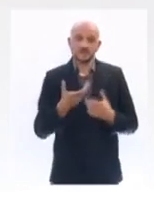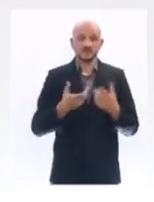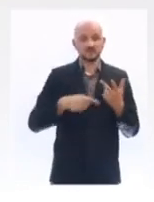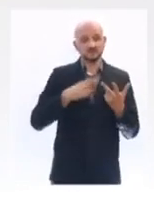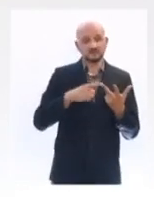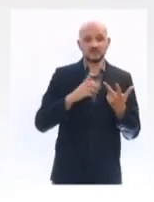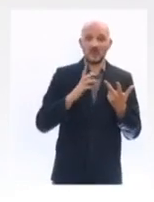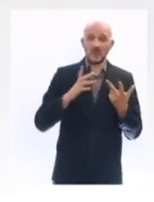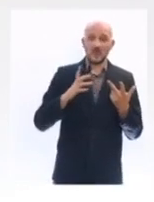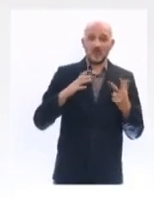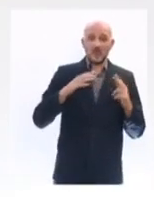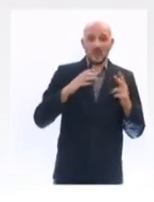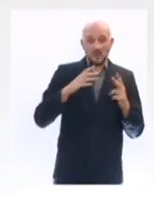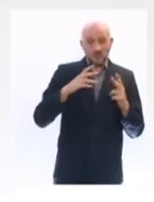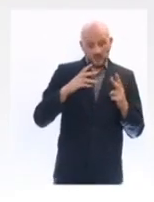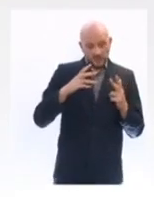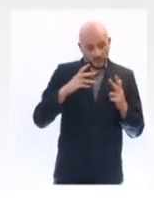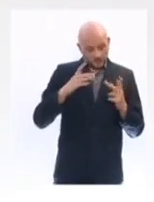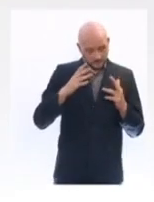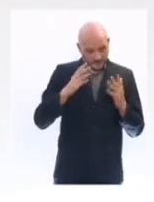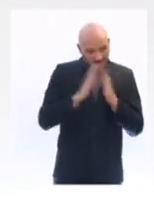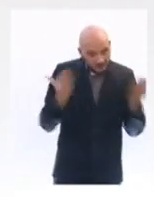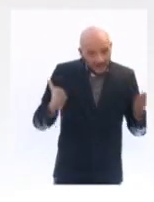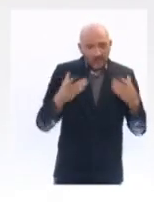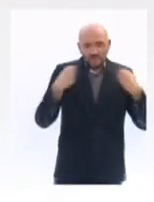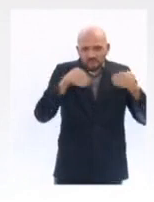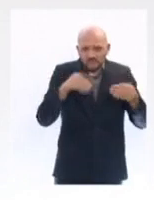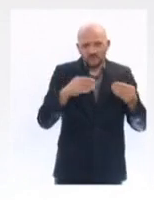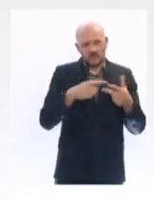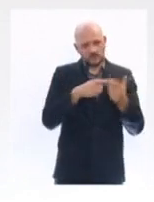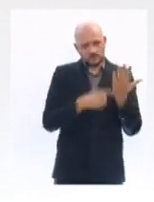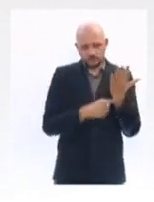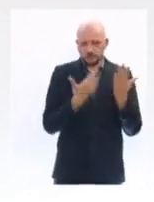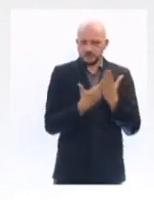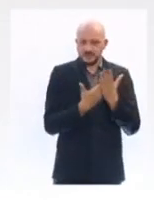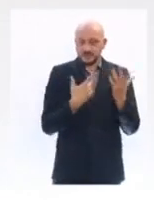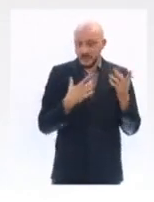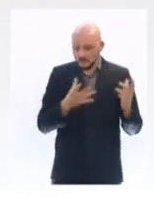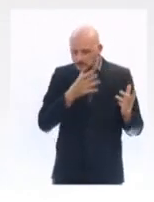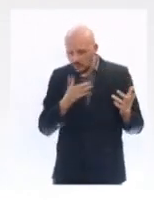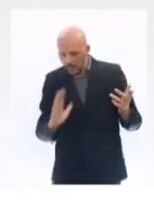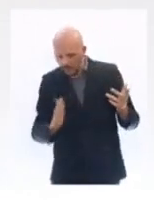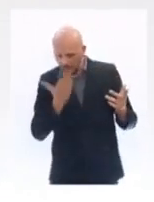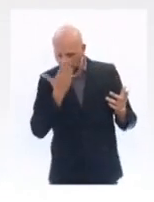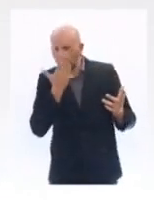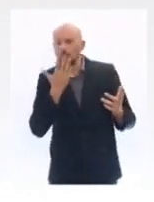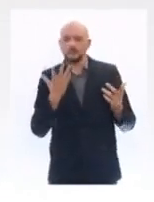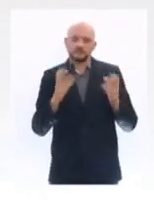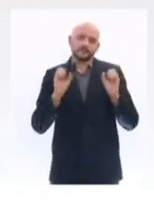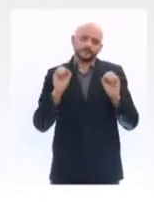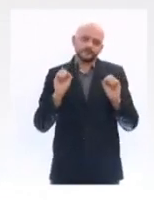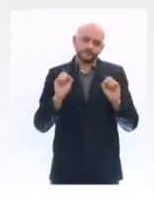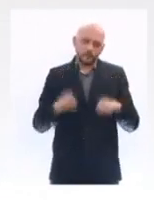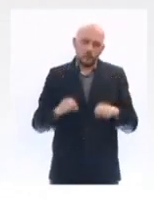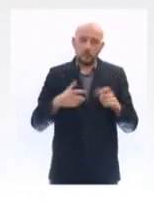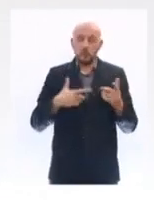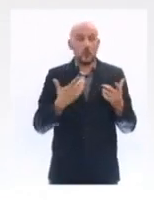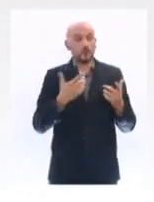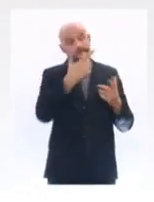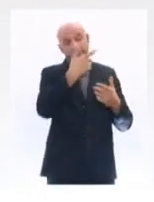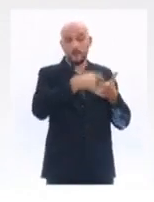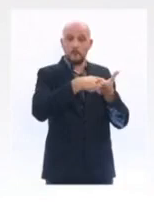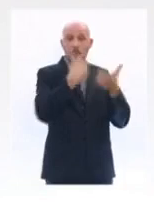examiner avec beaucoup de bienveillance toutes ces demandes de différé des entreprises et que nous avons également obtenu un point très important. Nous avons vu